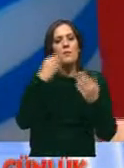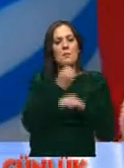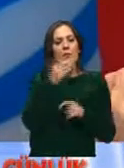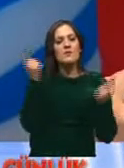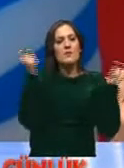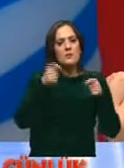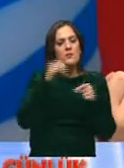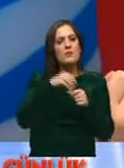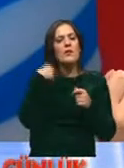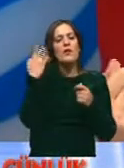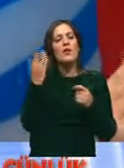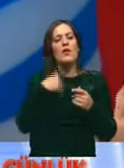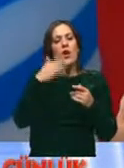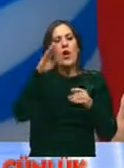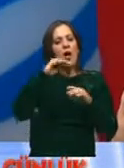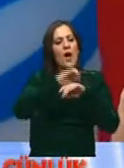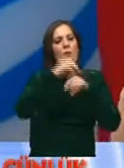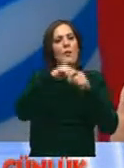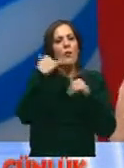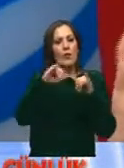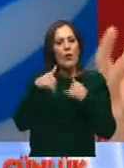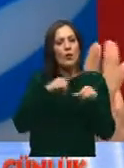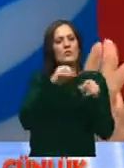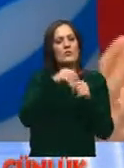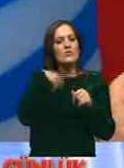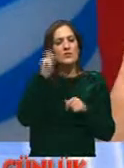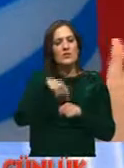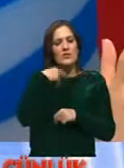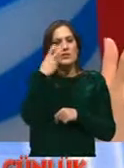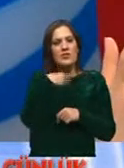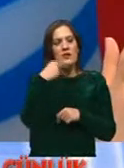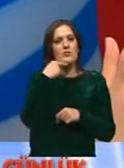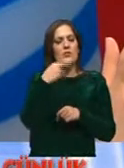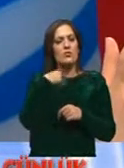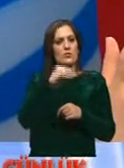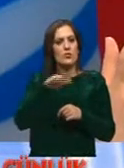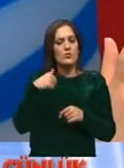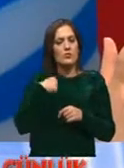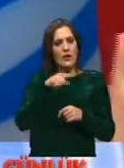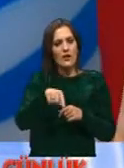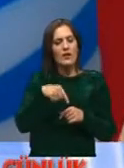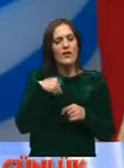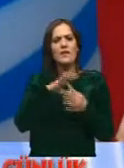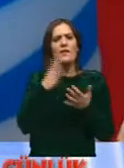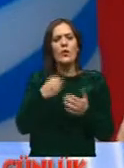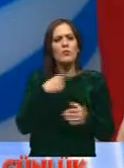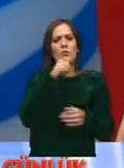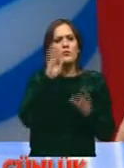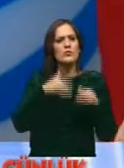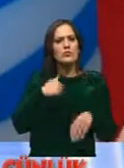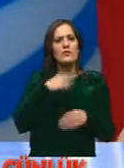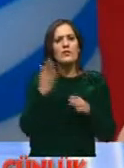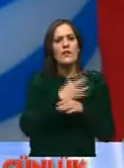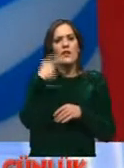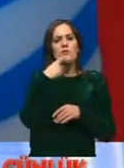ip atlarken, işte körebi oynarken, sokakta oynarken şarkılar söyleyen çocuklardık. Evet. Ne oldu da sustuk?